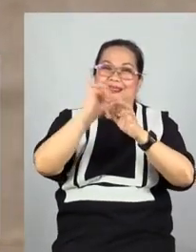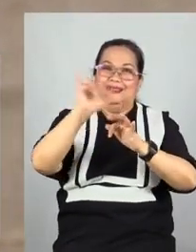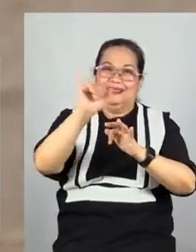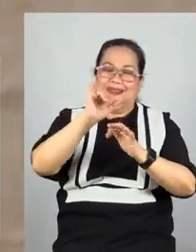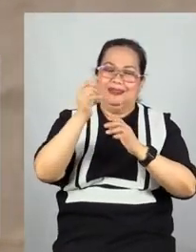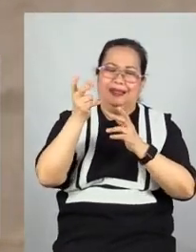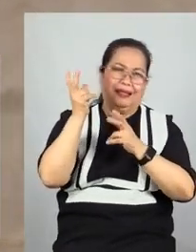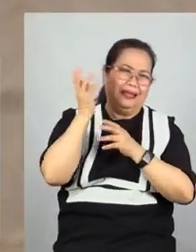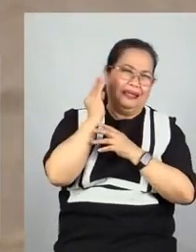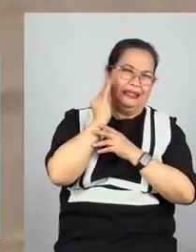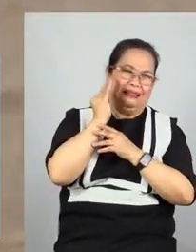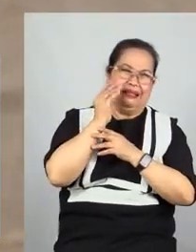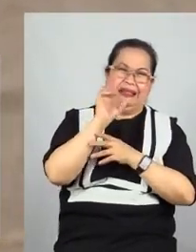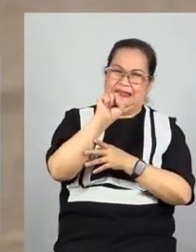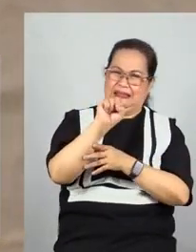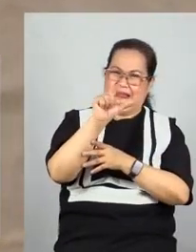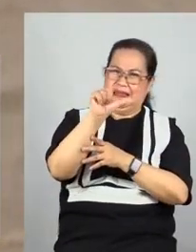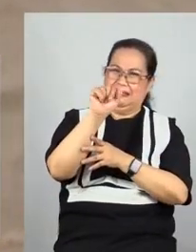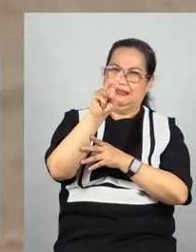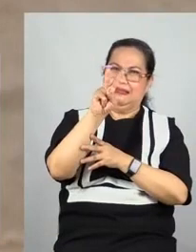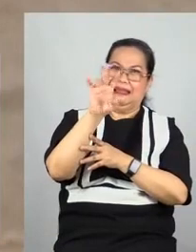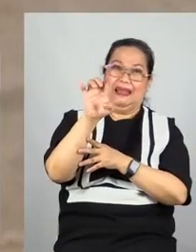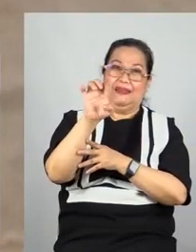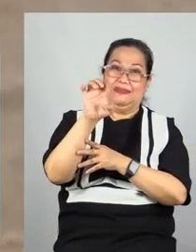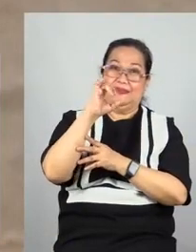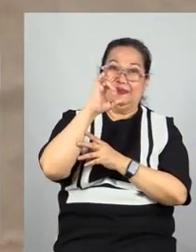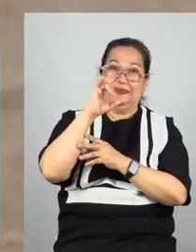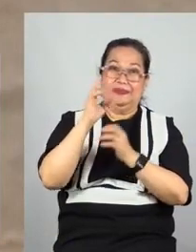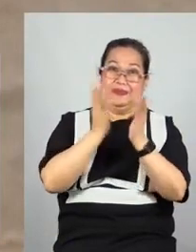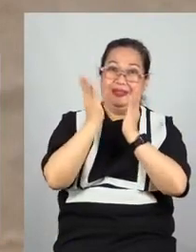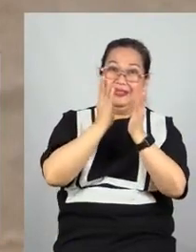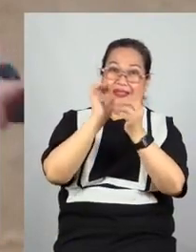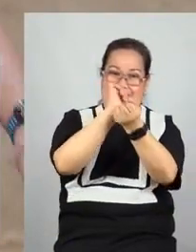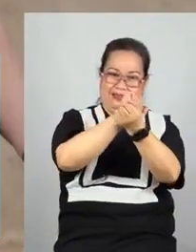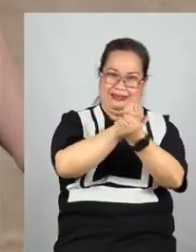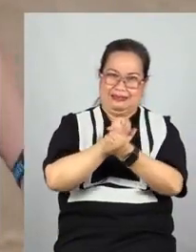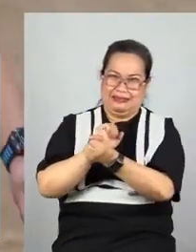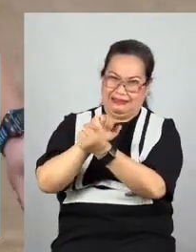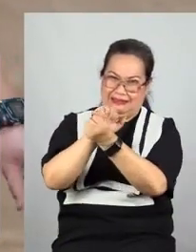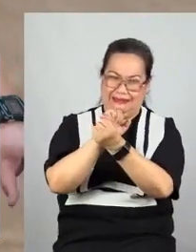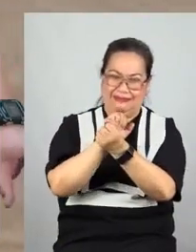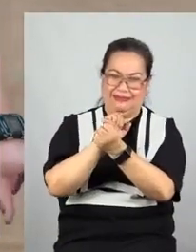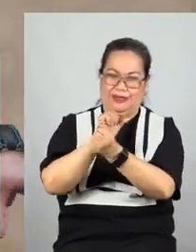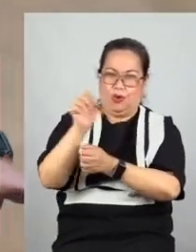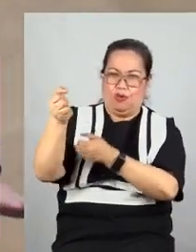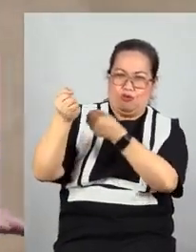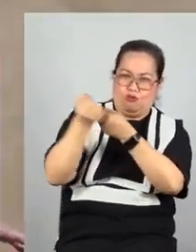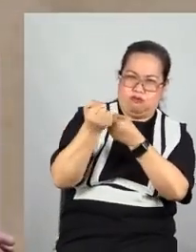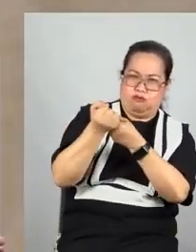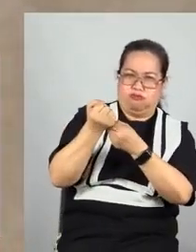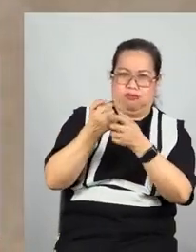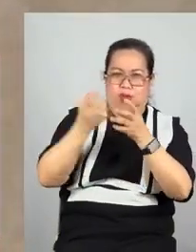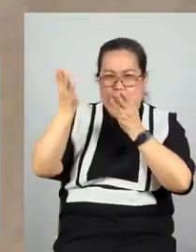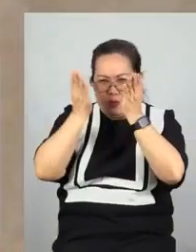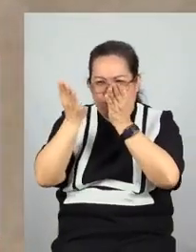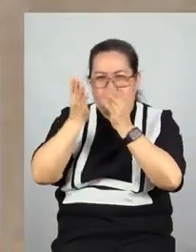kong pakinggan yung slave. Pero siya po ay naging slave para sa